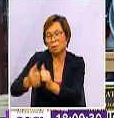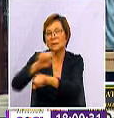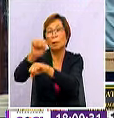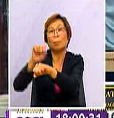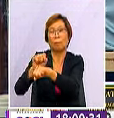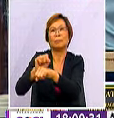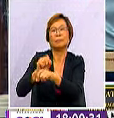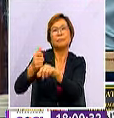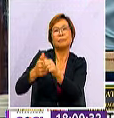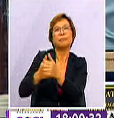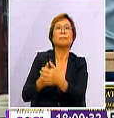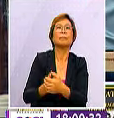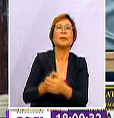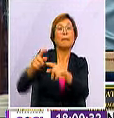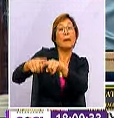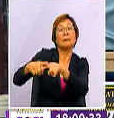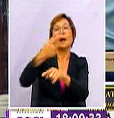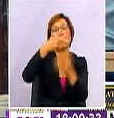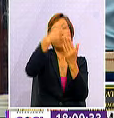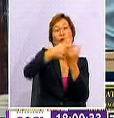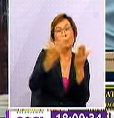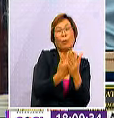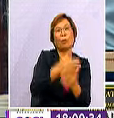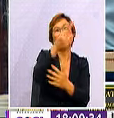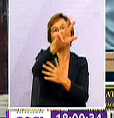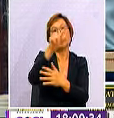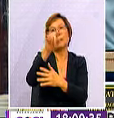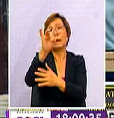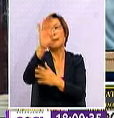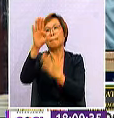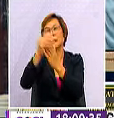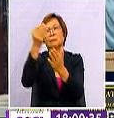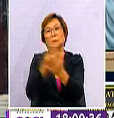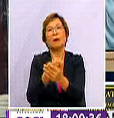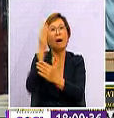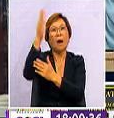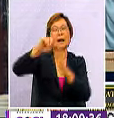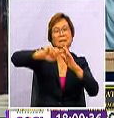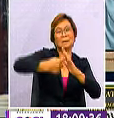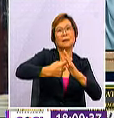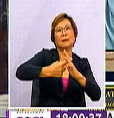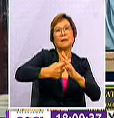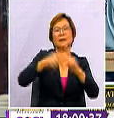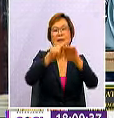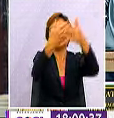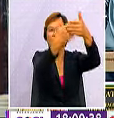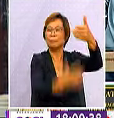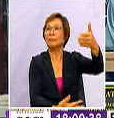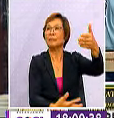Singapura. Beberapa projek baru berjumlah hampir RM3.8 bilion akan dilaksanakan seperti